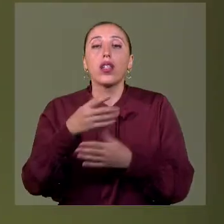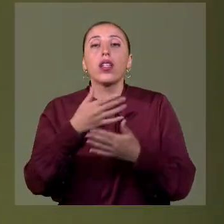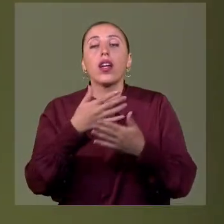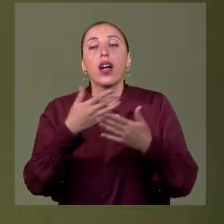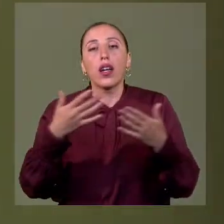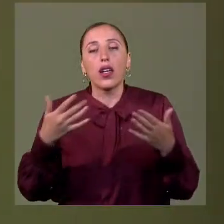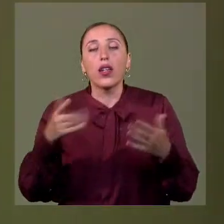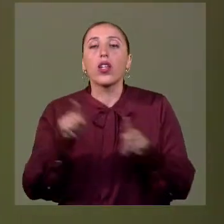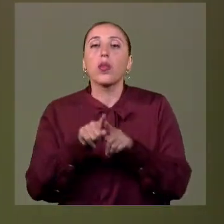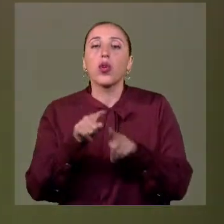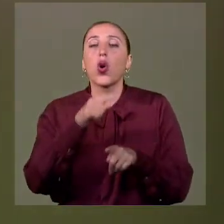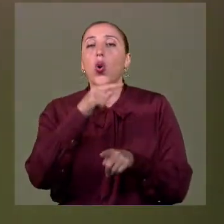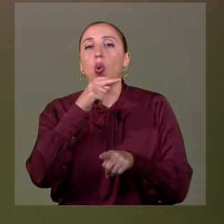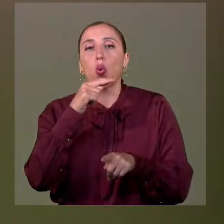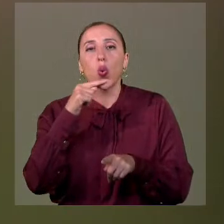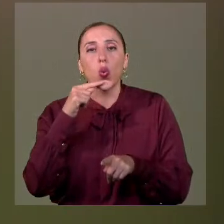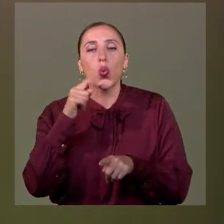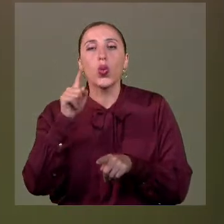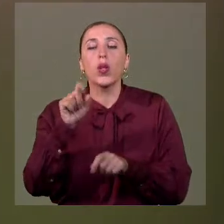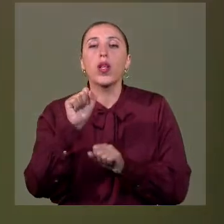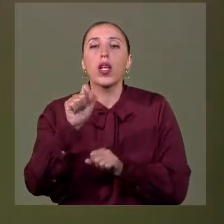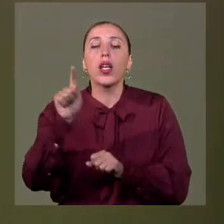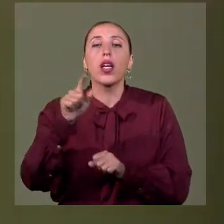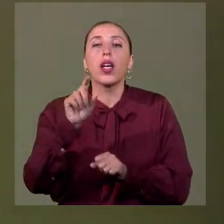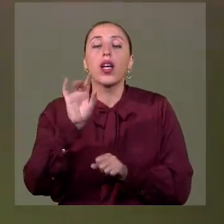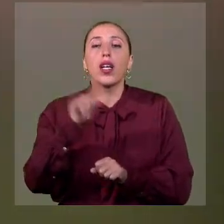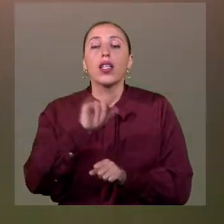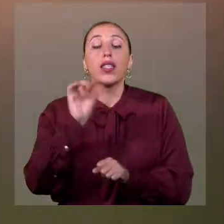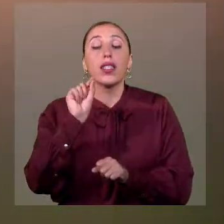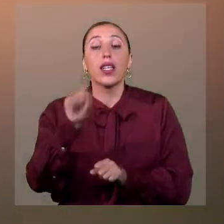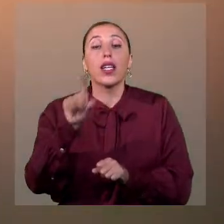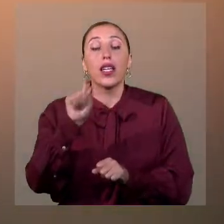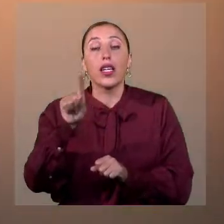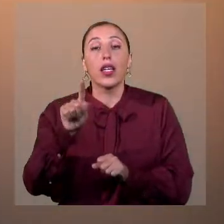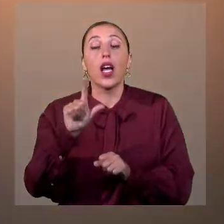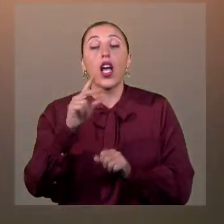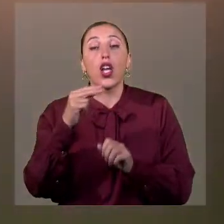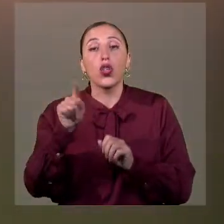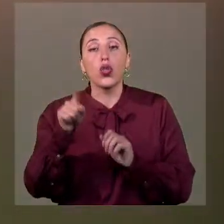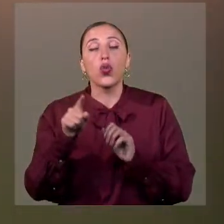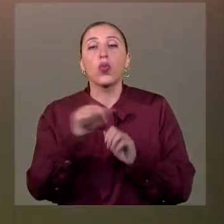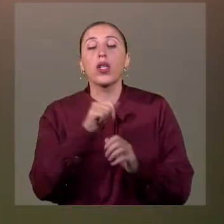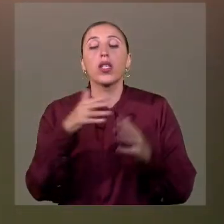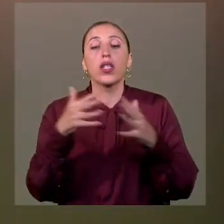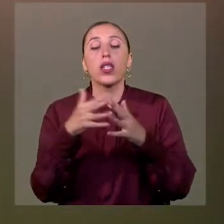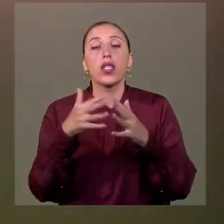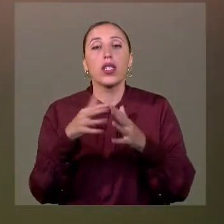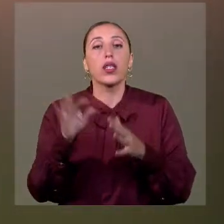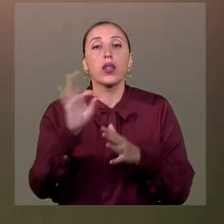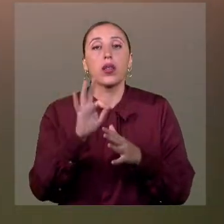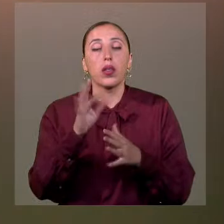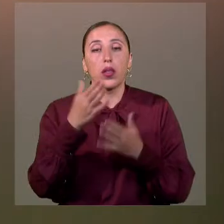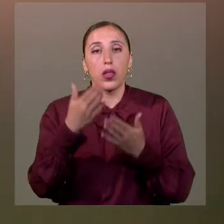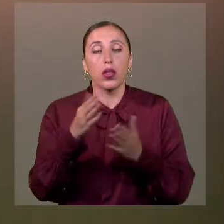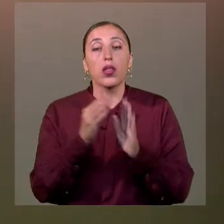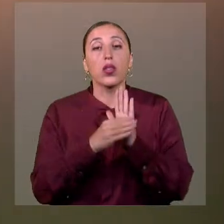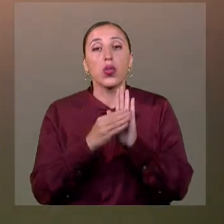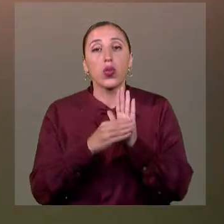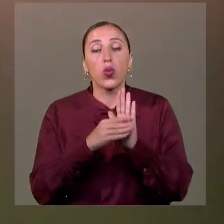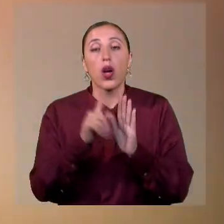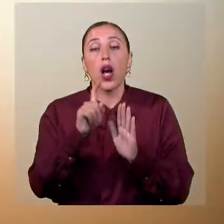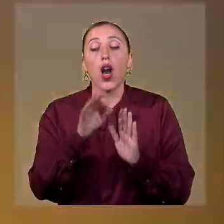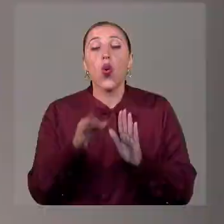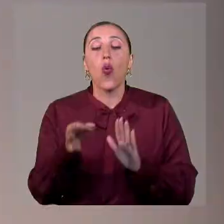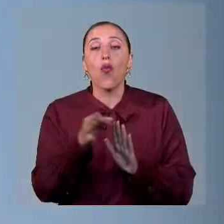ռուսամետ Telegram ալիքների, Ուկրաինայի զինված ուժերը հակահարցակողական գործողություններ են սկսել Խարկովի մարզին ռազմավարական